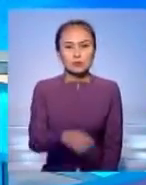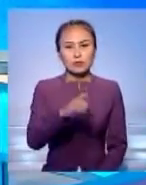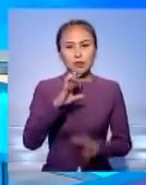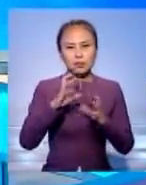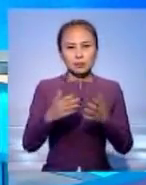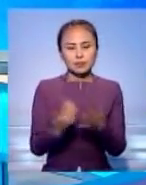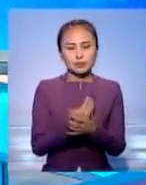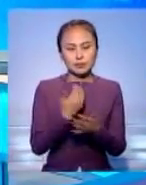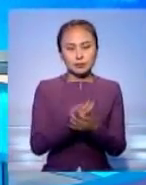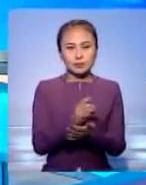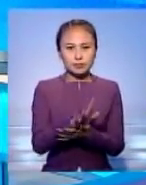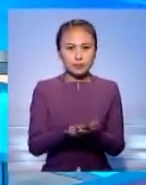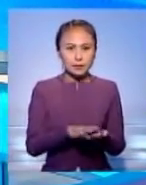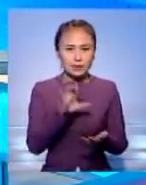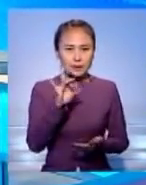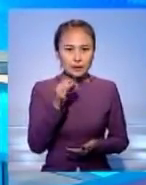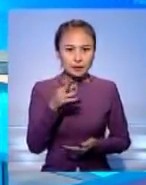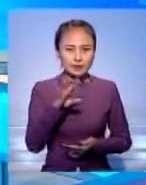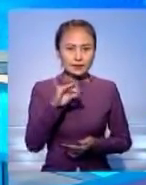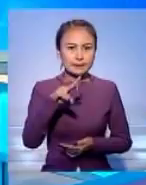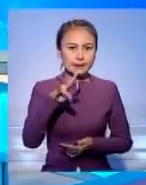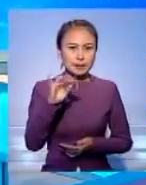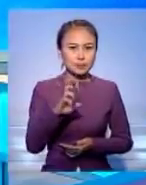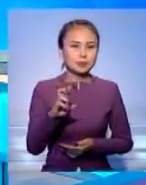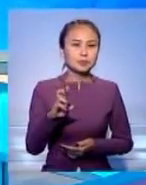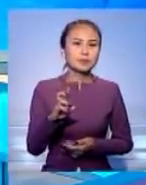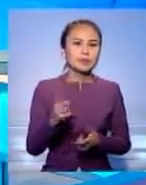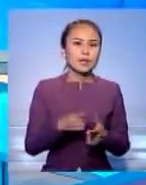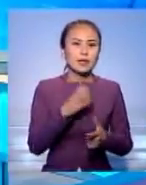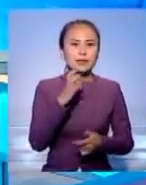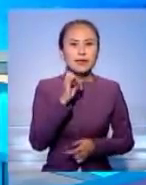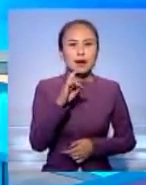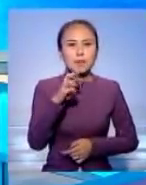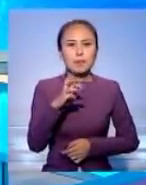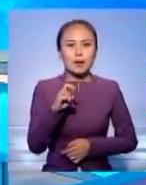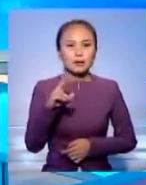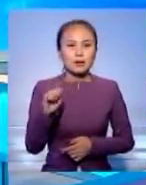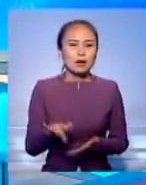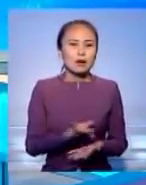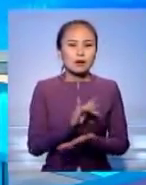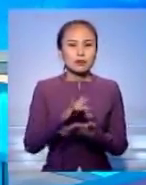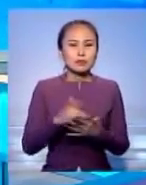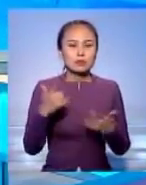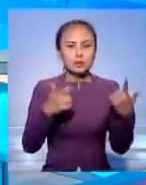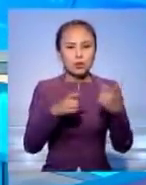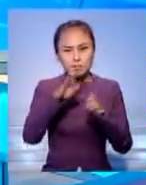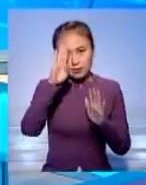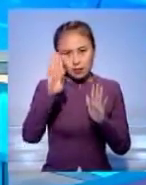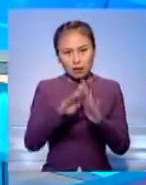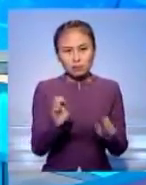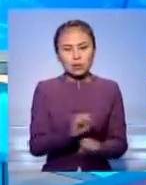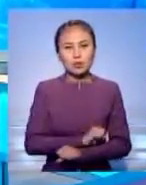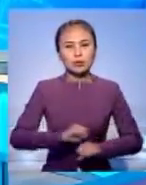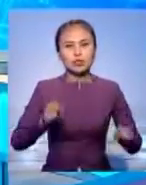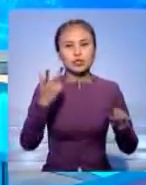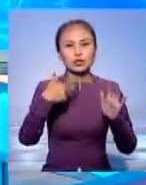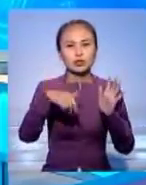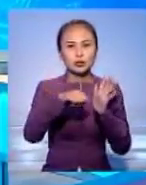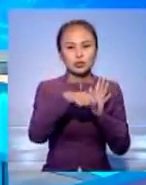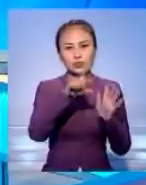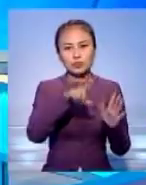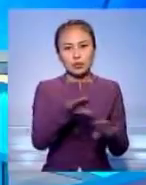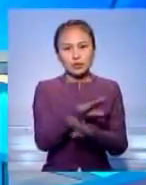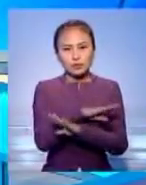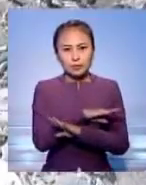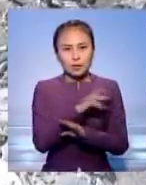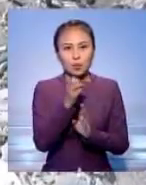Жаһан жаңалықтарымен жалғастырсақ, Сирияның Идлиб провинциясындағы Сармада қалашығында қару-жарақ қоймасы жарылып 36 адам қаза тапты. Оның ішінде